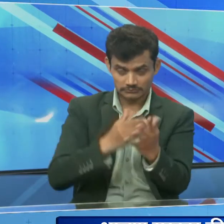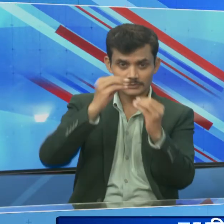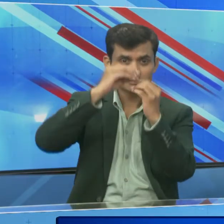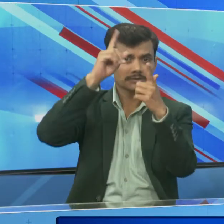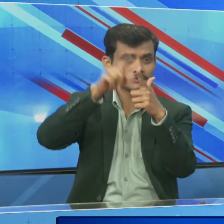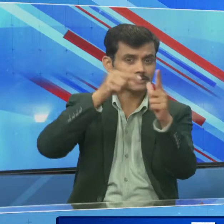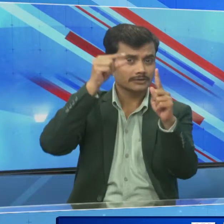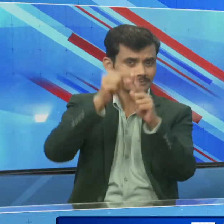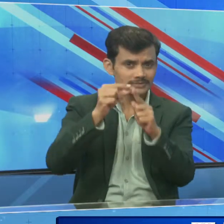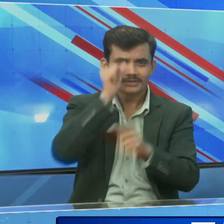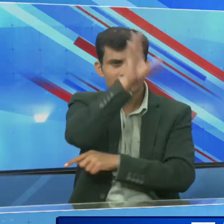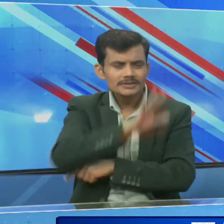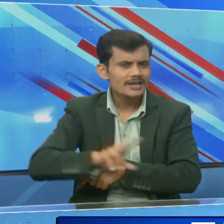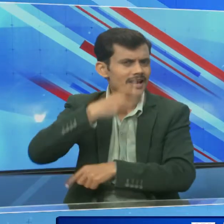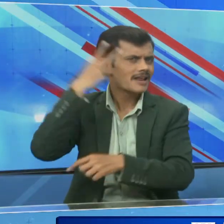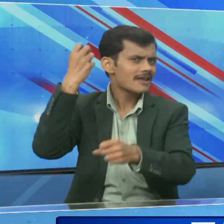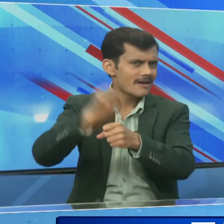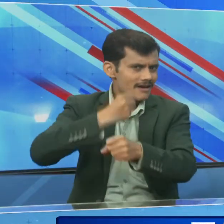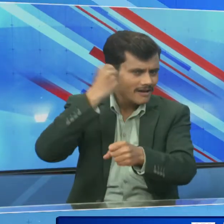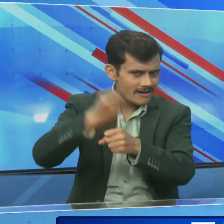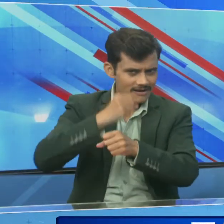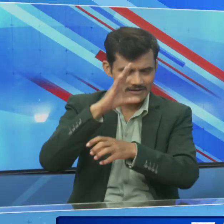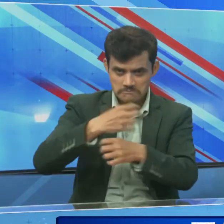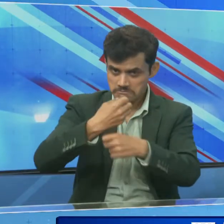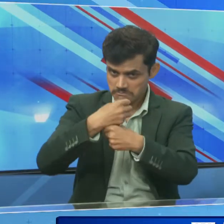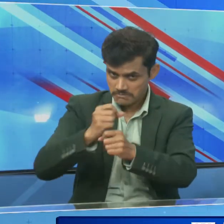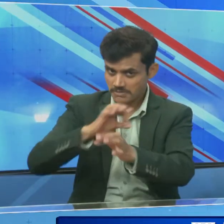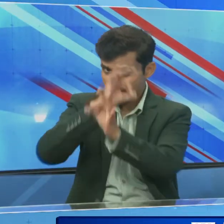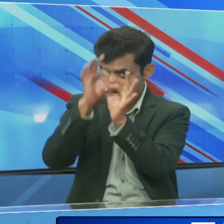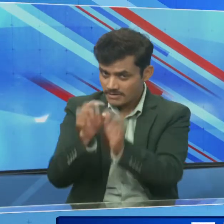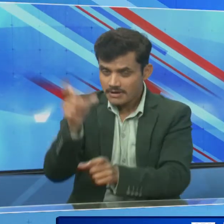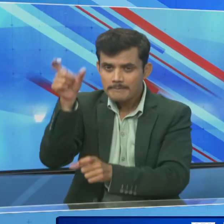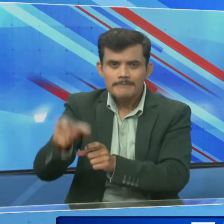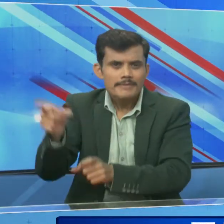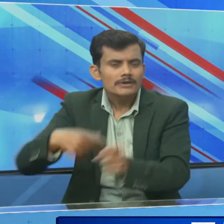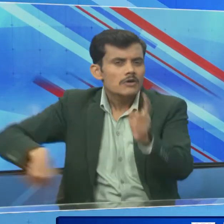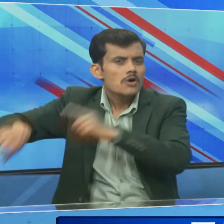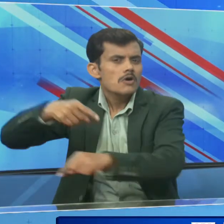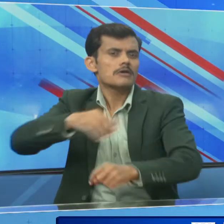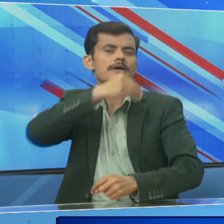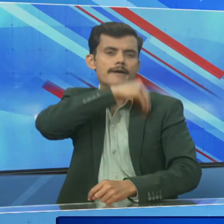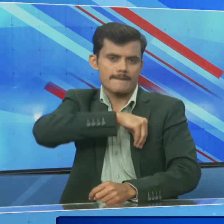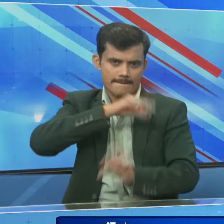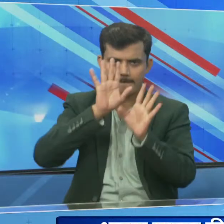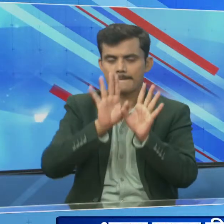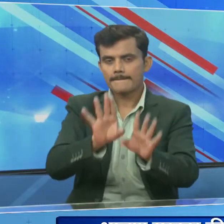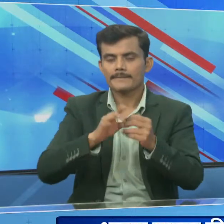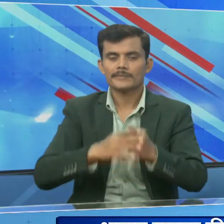में जो अलग अलग योजनाएं बनाई हैं उससे लोगों को फायदा हो रहा है।